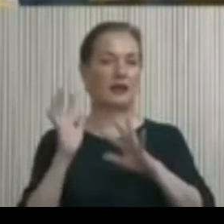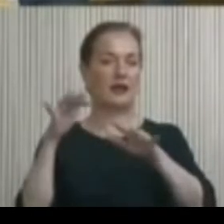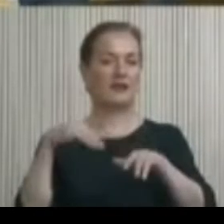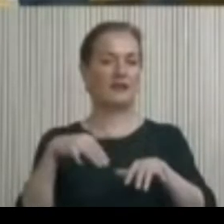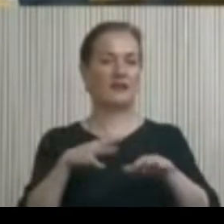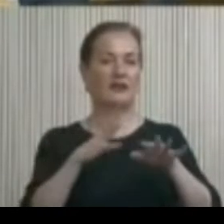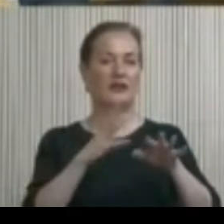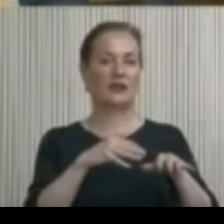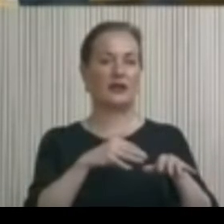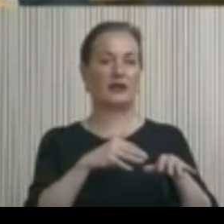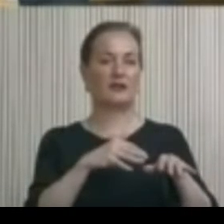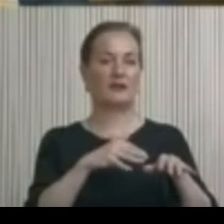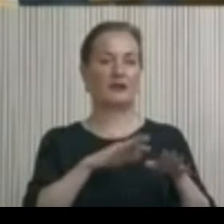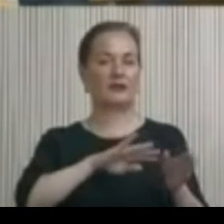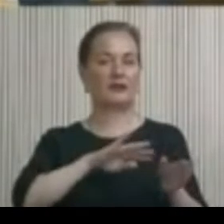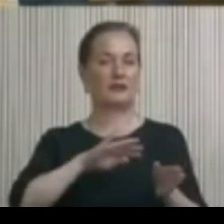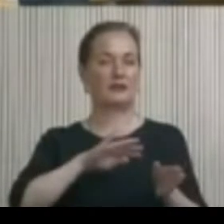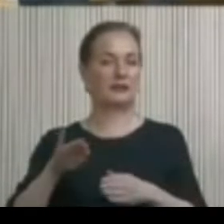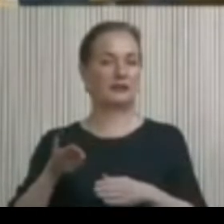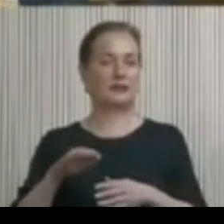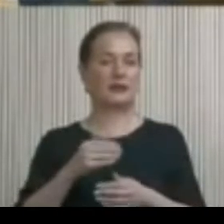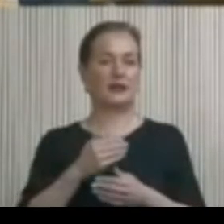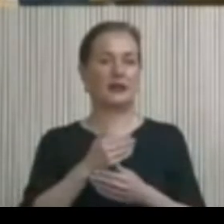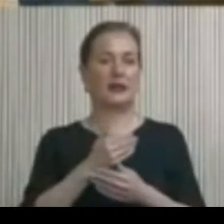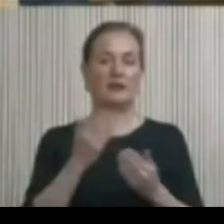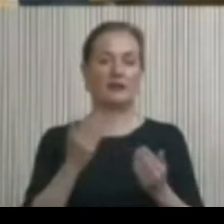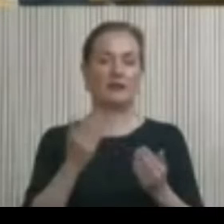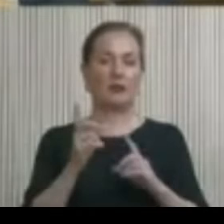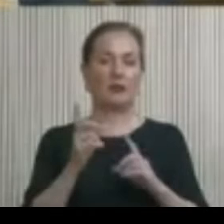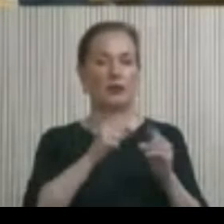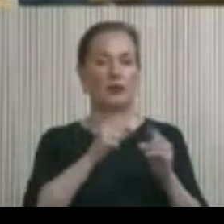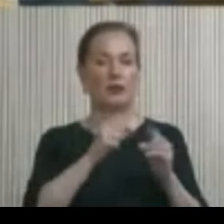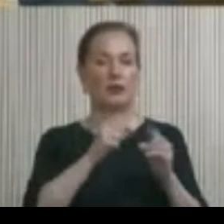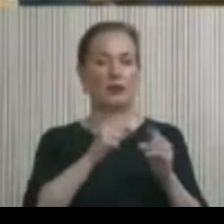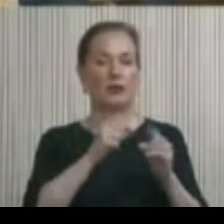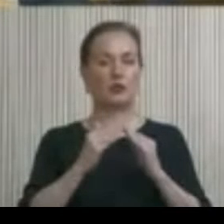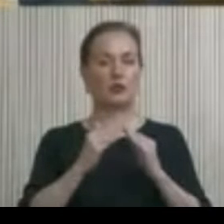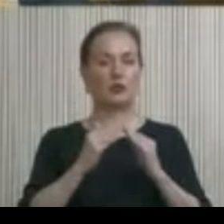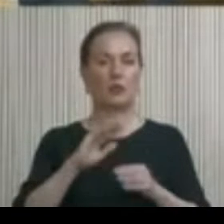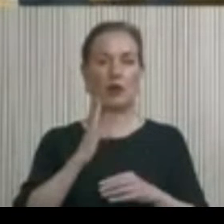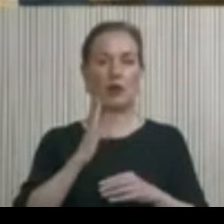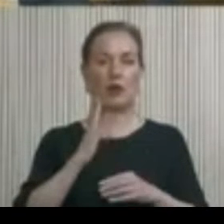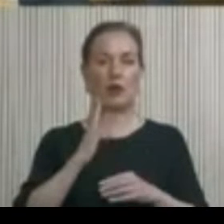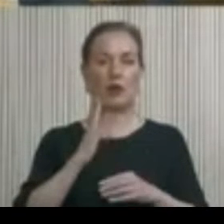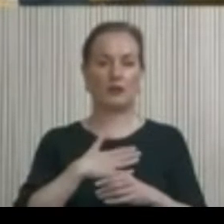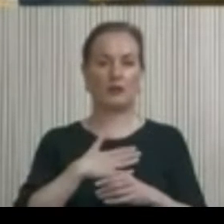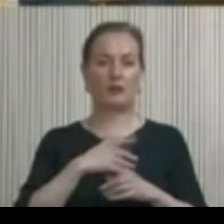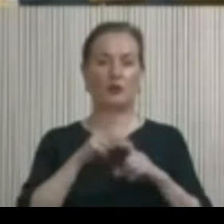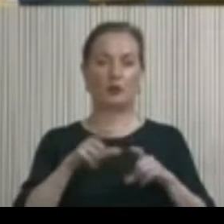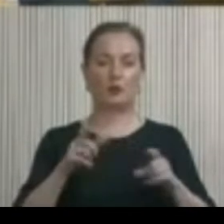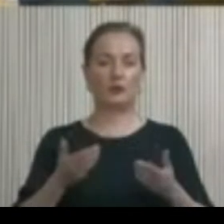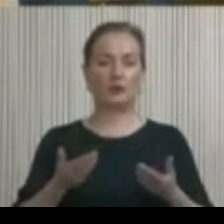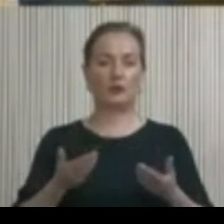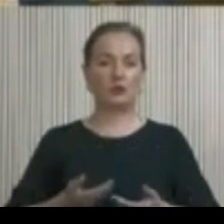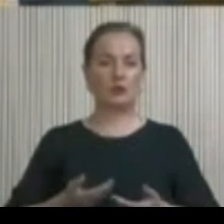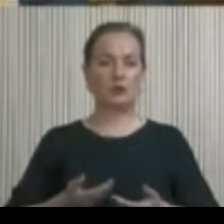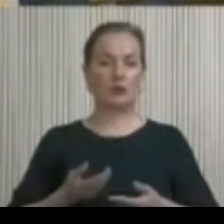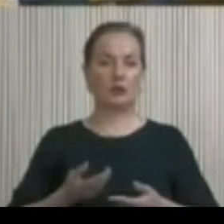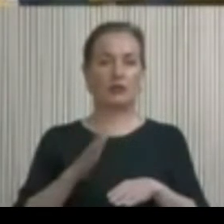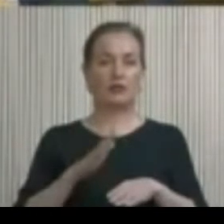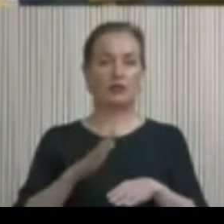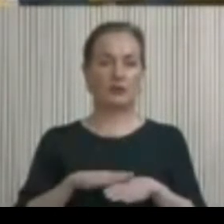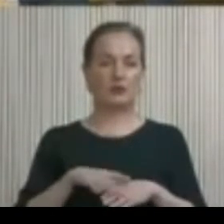які приїхали в Полтавську область, поїдете назад до себе додому, а нам і цим людям жити на